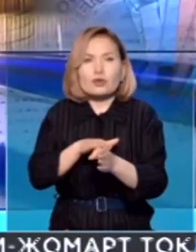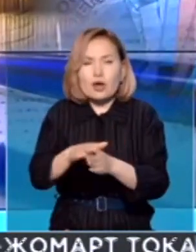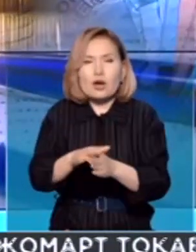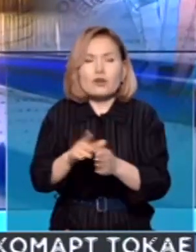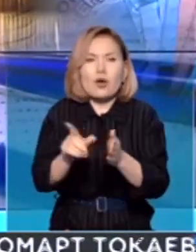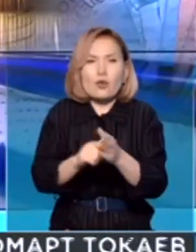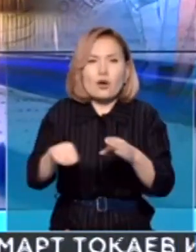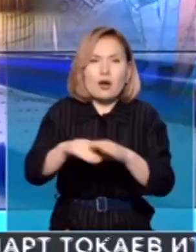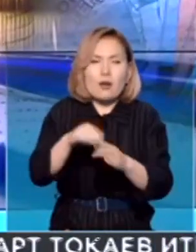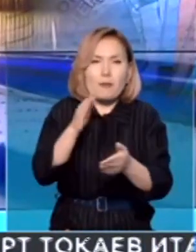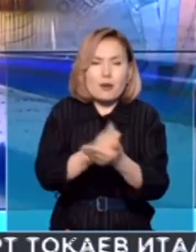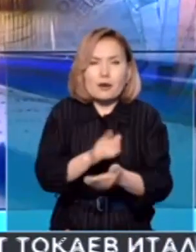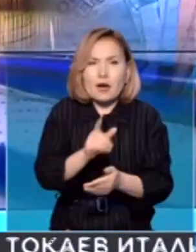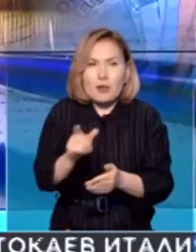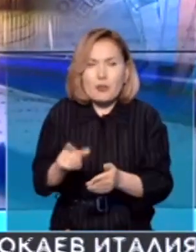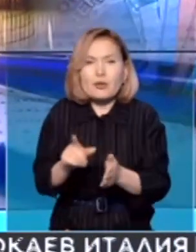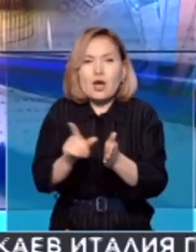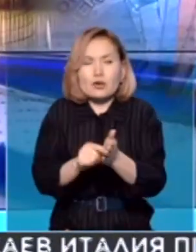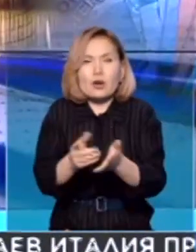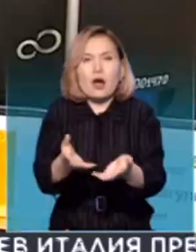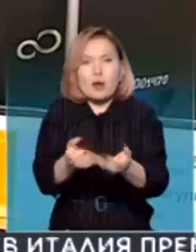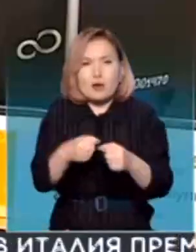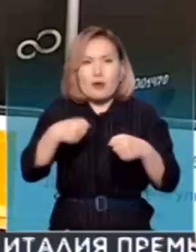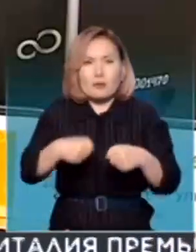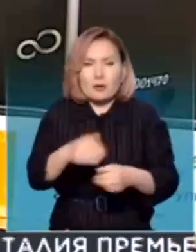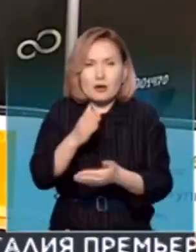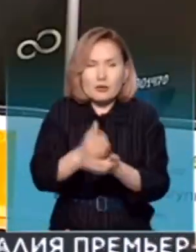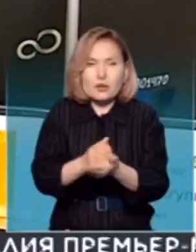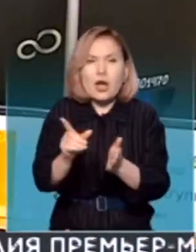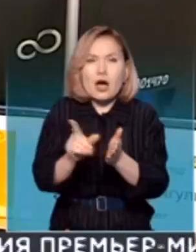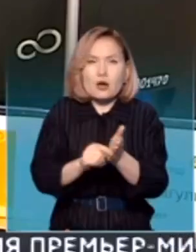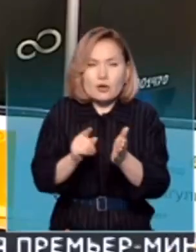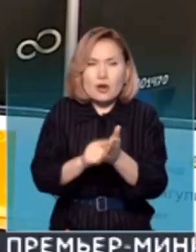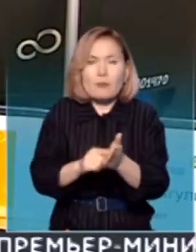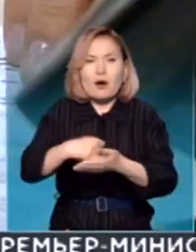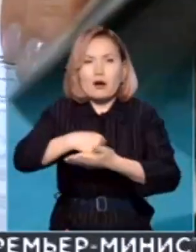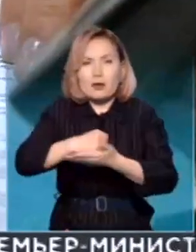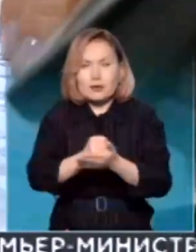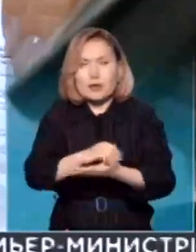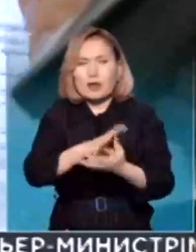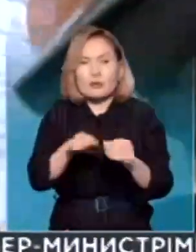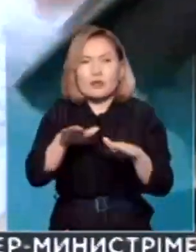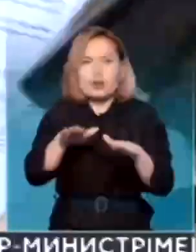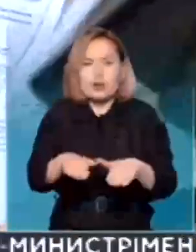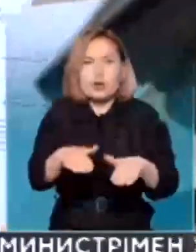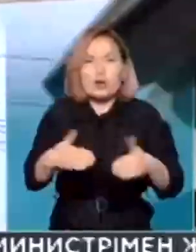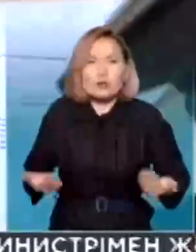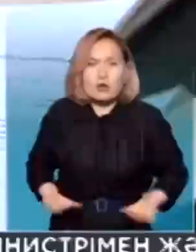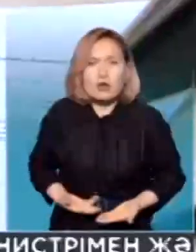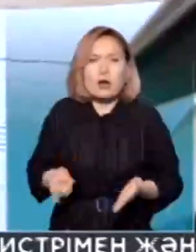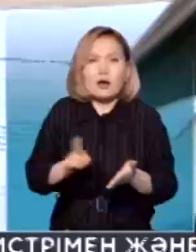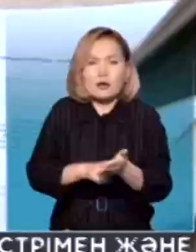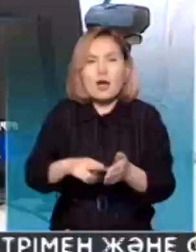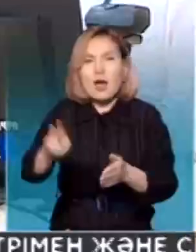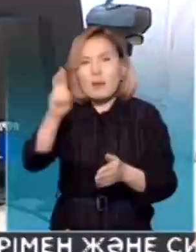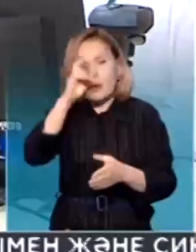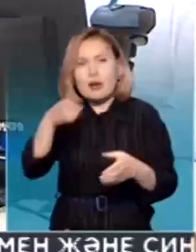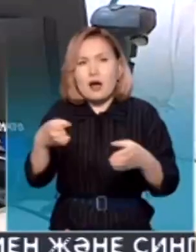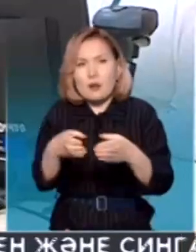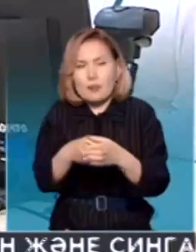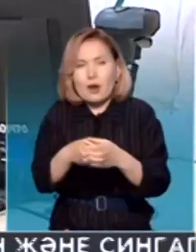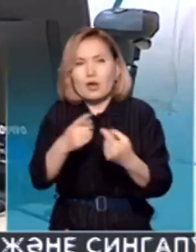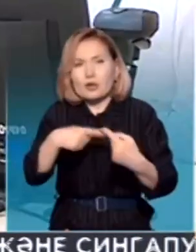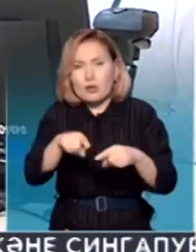қорда жинақтары бар адамдар төлемдерін алуға құқылы. Зейнетақы төлемдерін тағайындау үшін тұрғылықты жері бойынша мемлекеттік корпорацияның